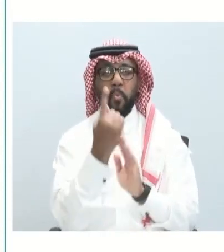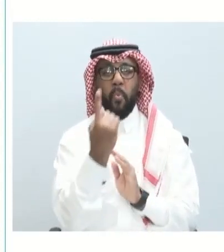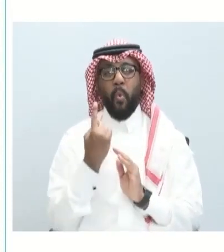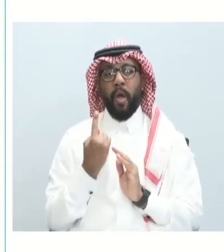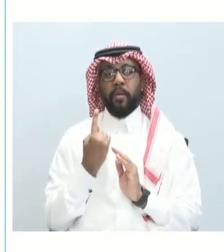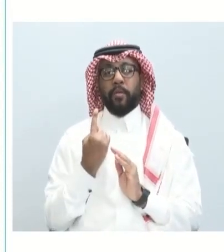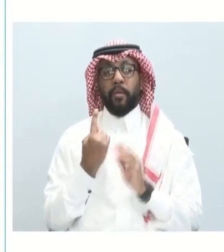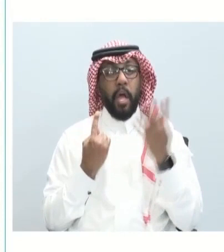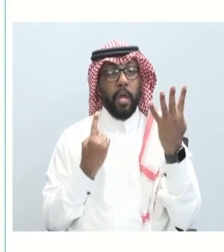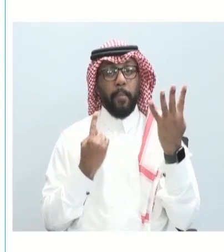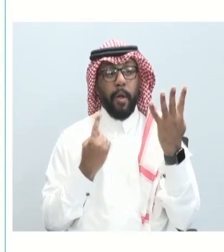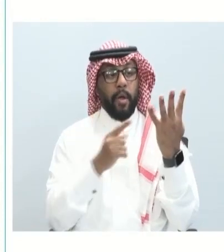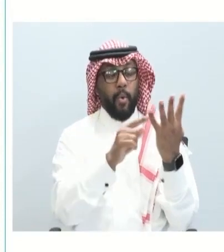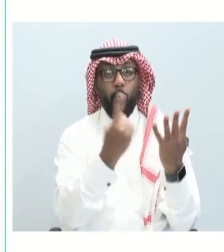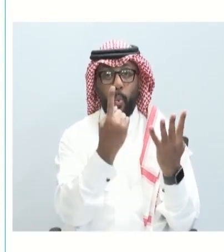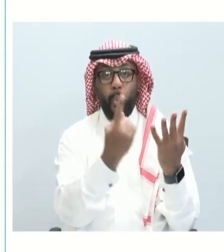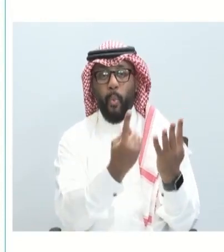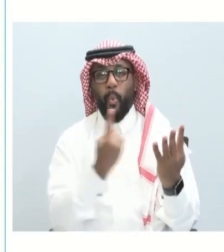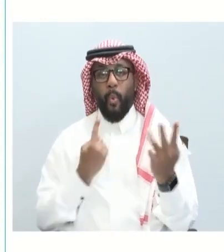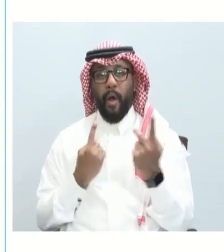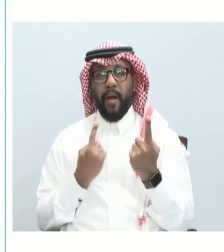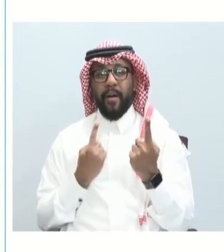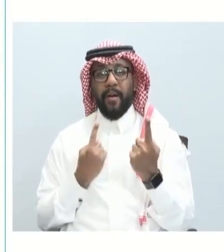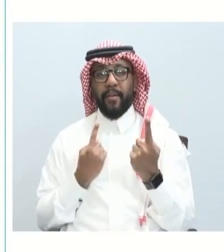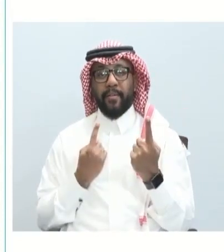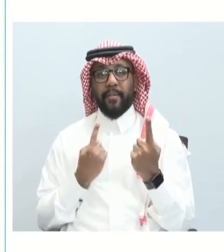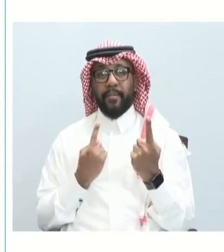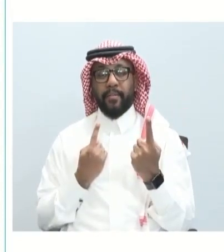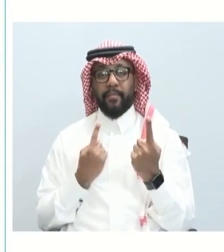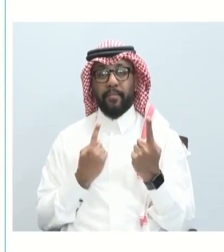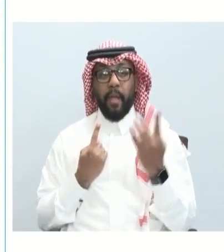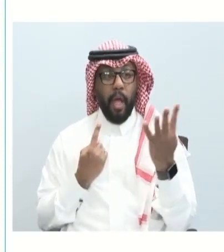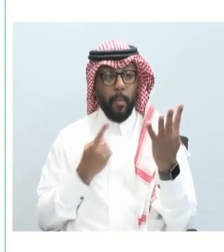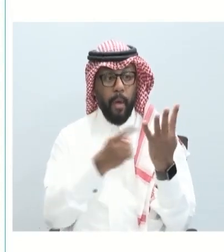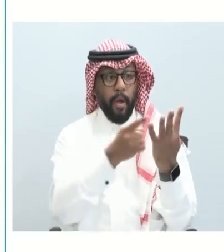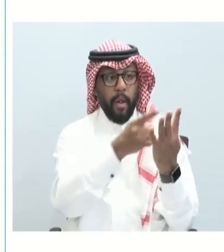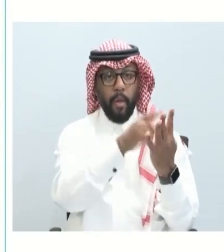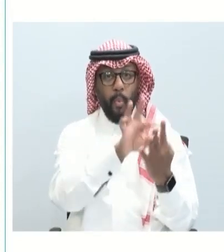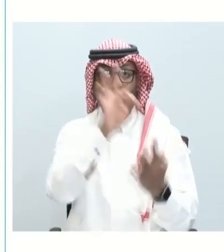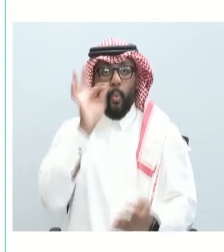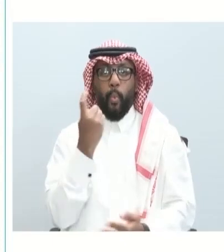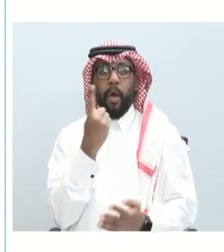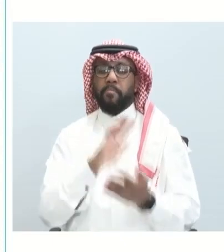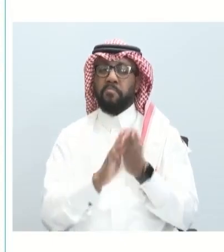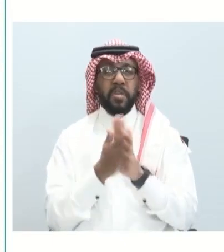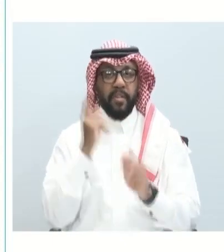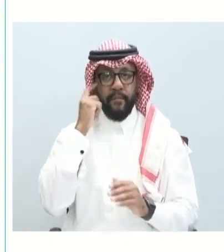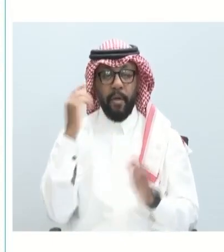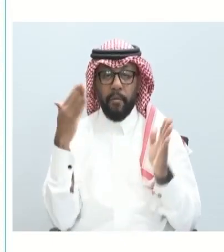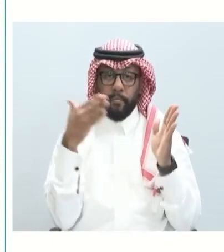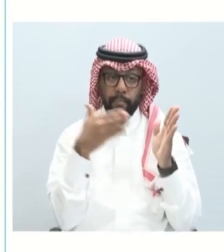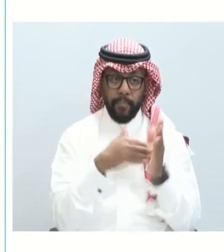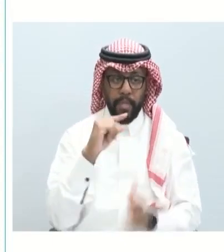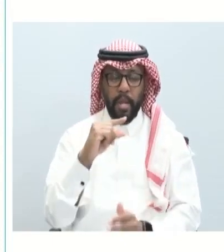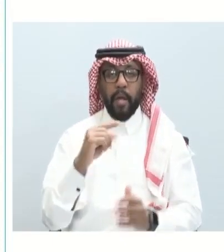الاربعه وحاول الرد عليه في الفقره دال وبعد الاجابه عن